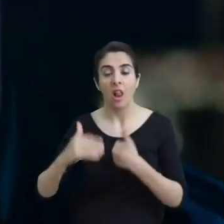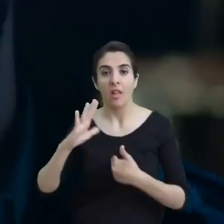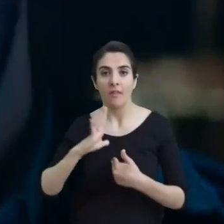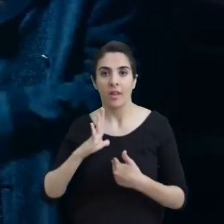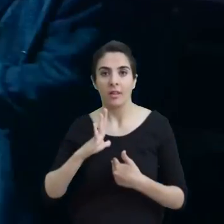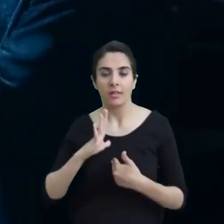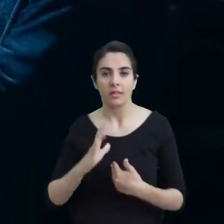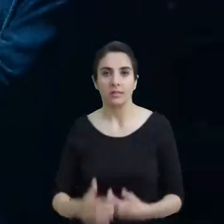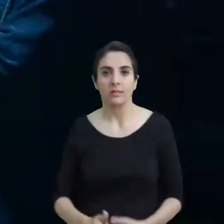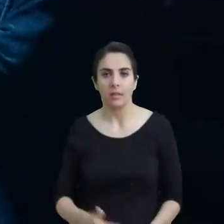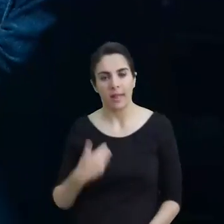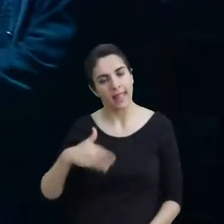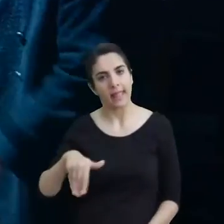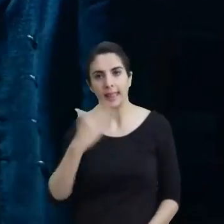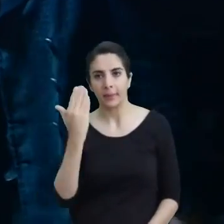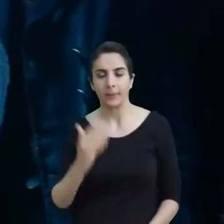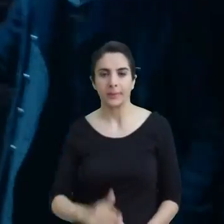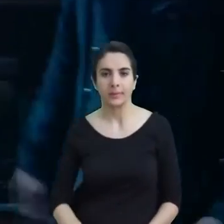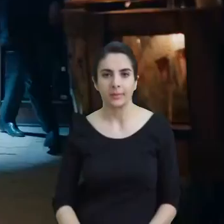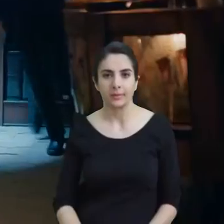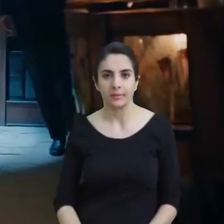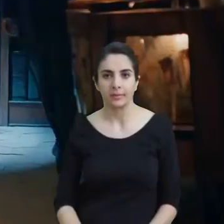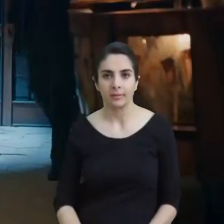Yaralı. Ben kaçtım.